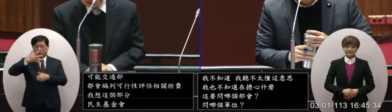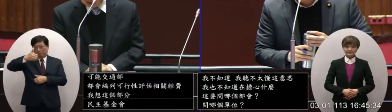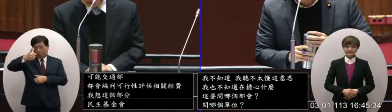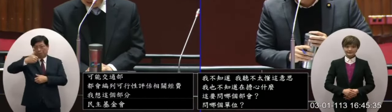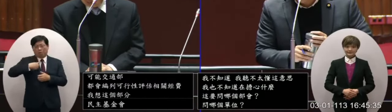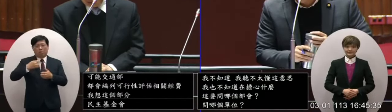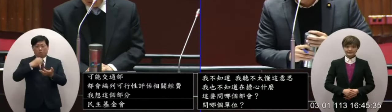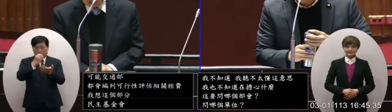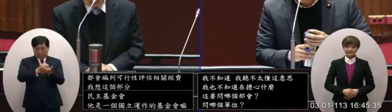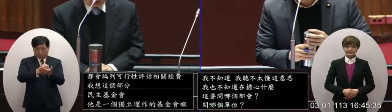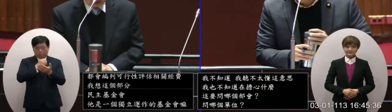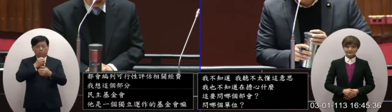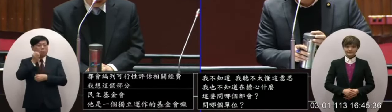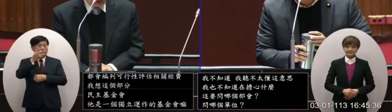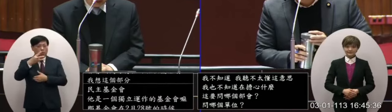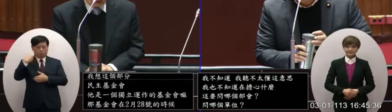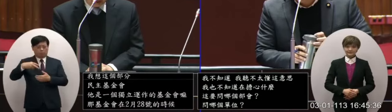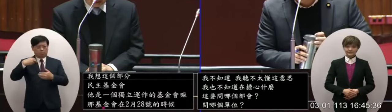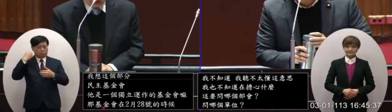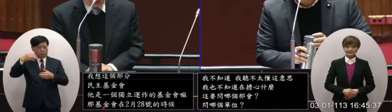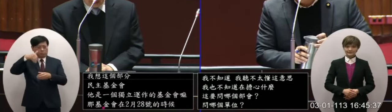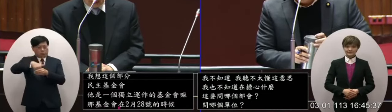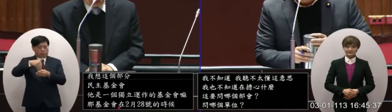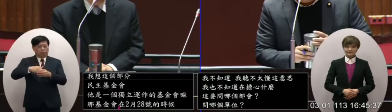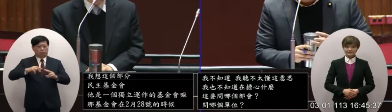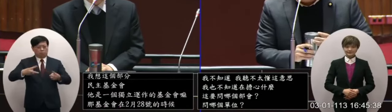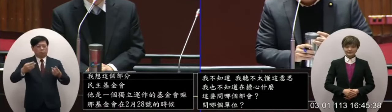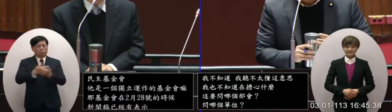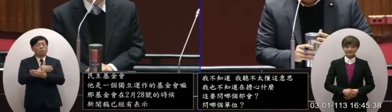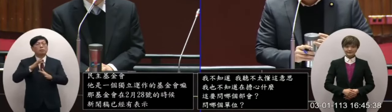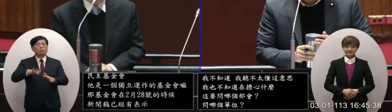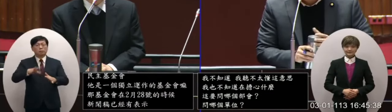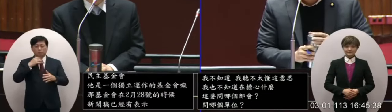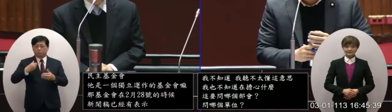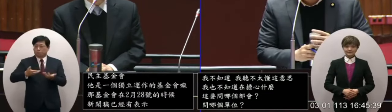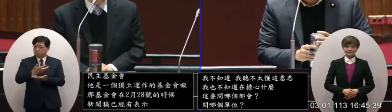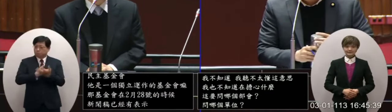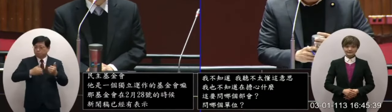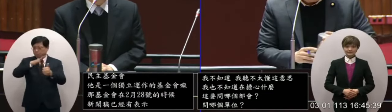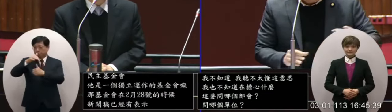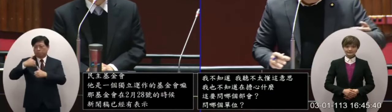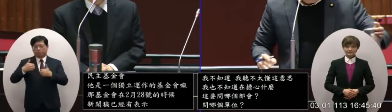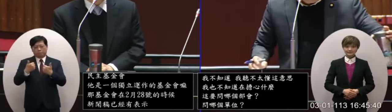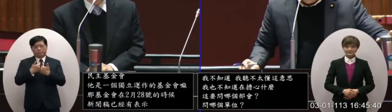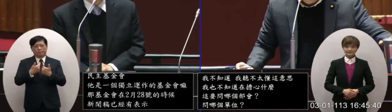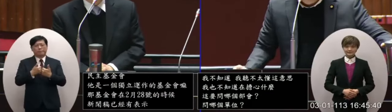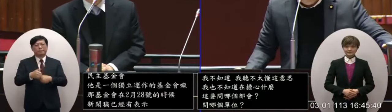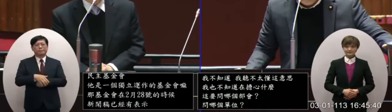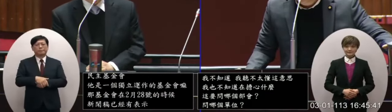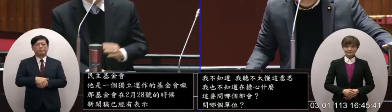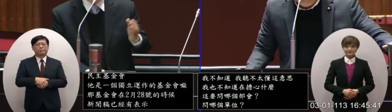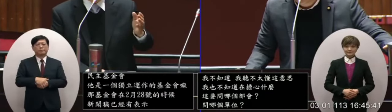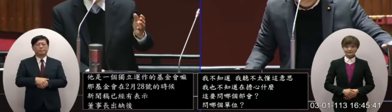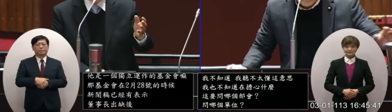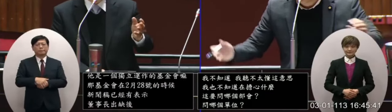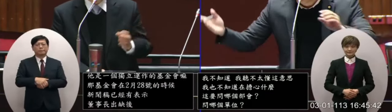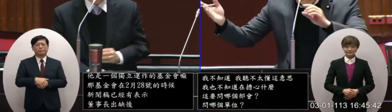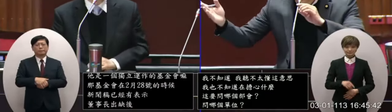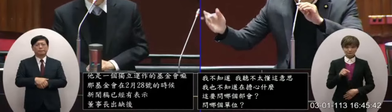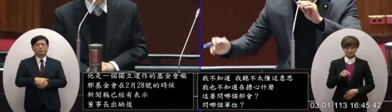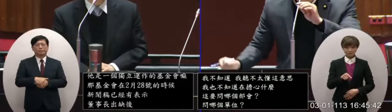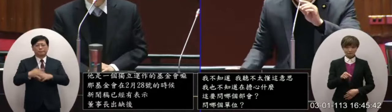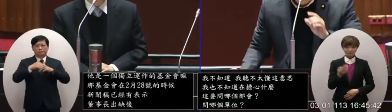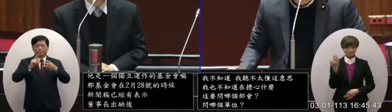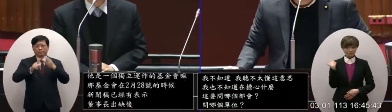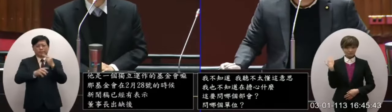后呢，三个月必须要重新改选董事长哈。那目前正在协调要召开董事会的过程呢。 赵冠廷是 民